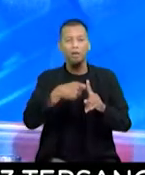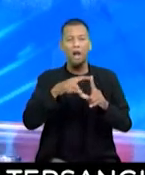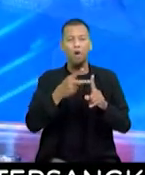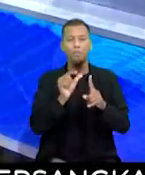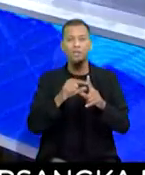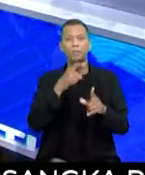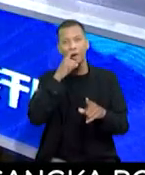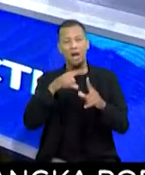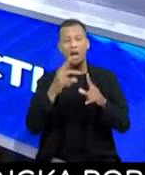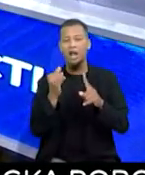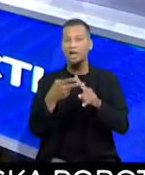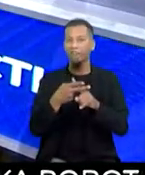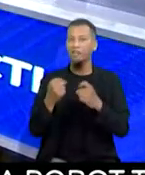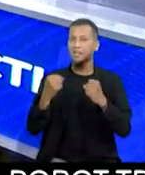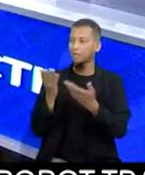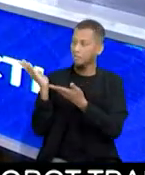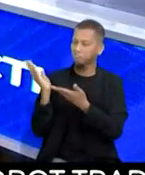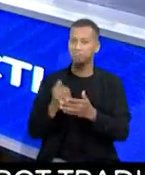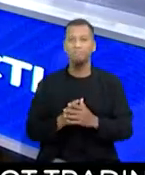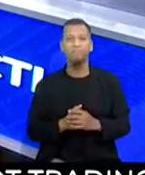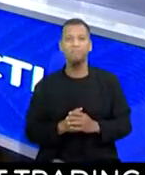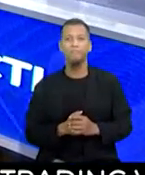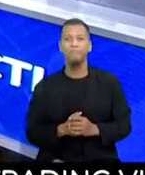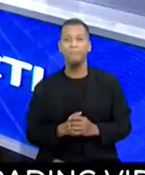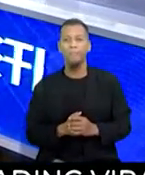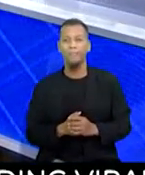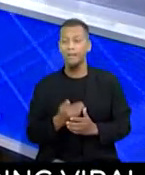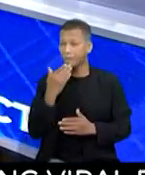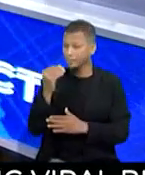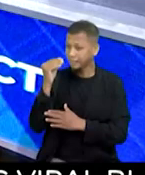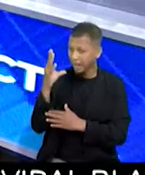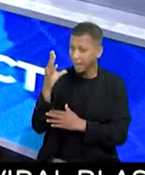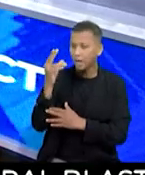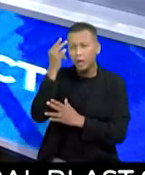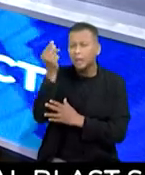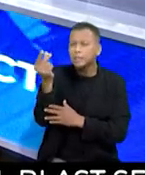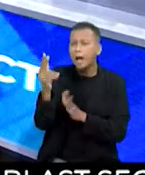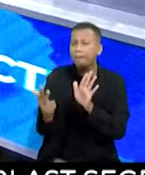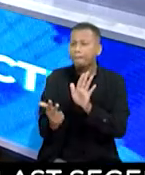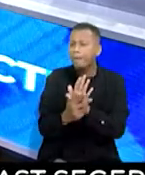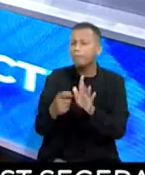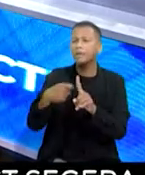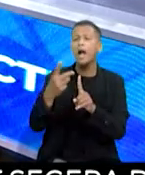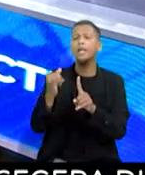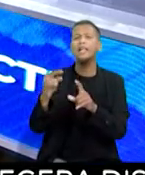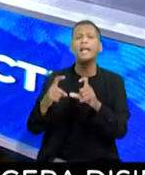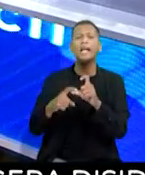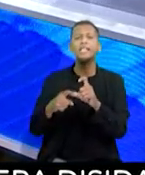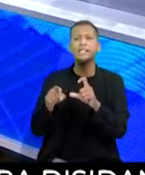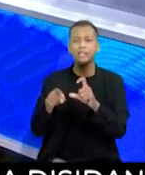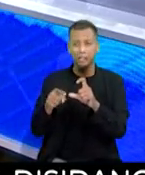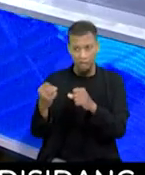Selamat siang, Pak Arief. Pak Arief, salam sehat selalu. Pak, ini terkait dengan rencana penerapan KRIS. Ini apakah sudah ada bocorannya, Pak? Ini berapa